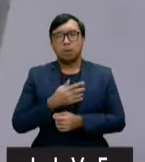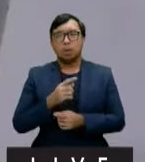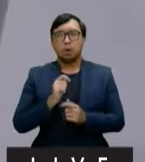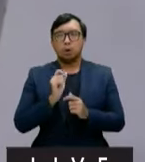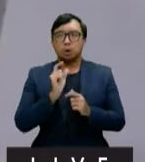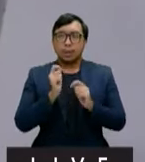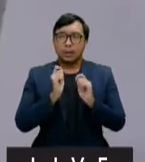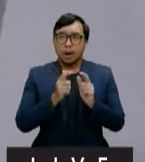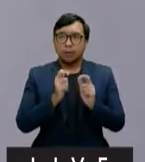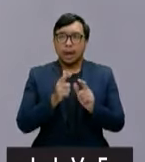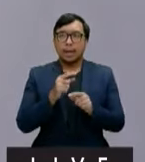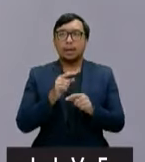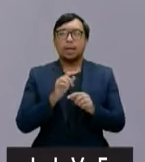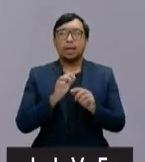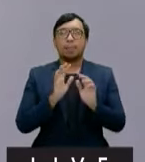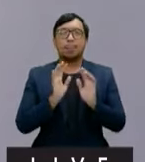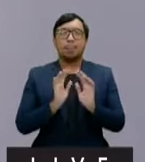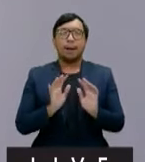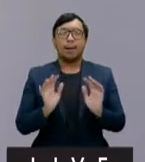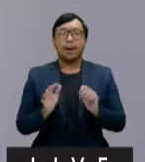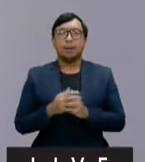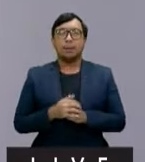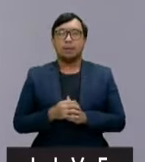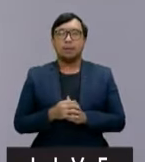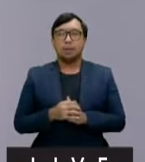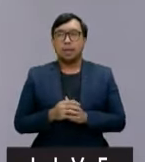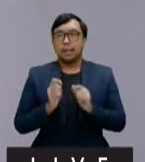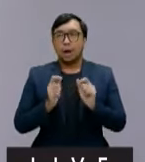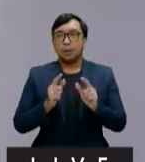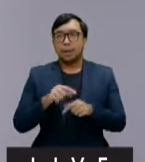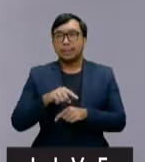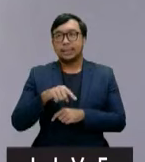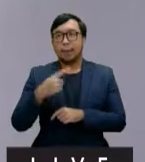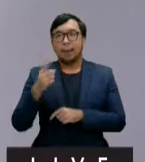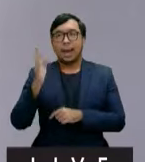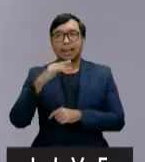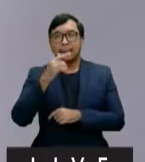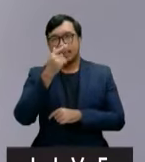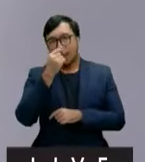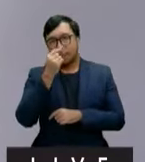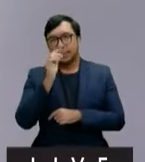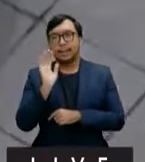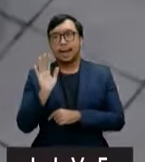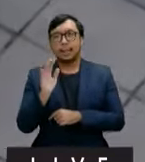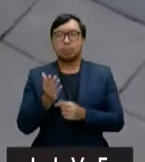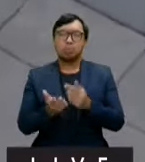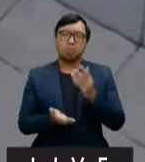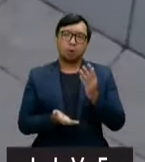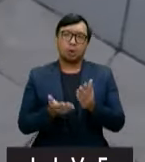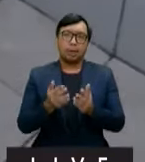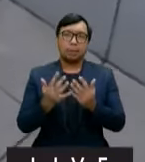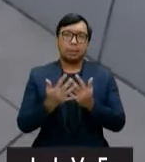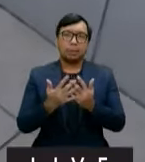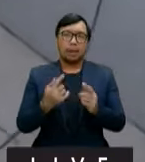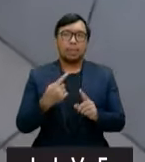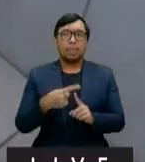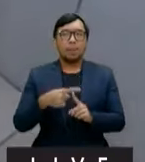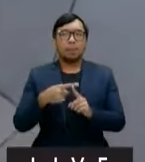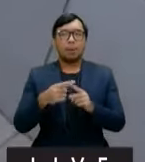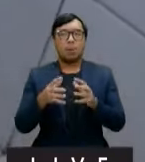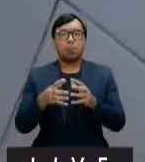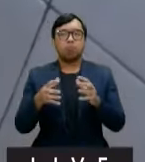sudah banyak, dan registrasi ini akan dilakukan sampai hari Kamis nanti. Jadi kemungkinan besar karena masyarakat terus menghuni